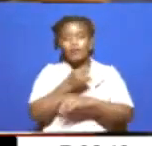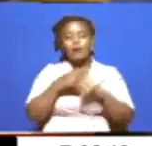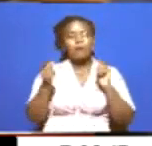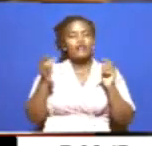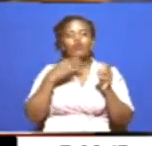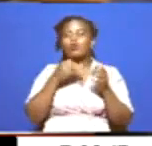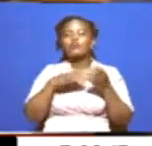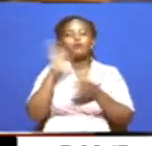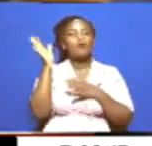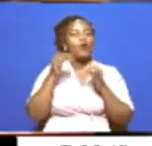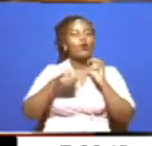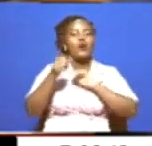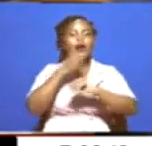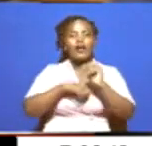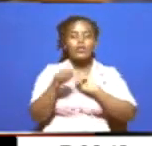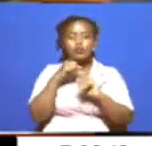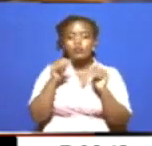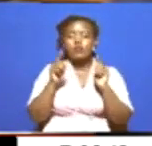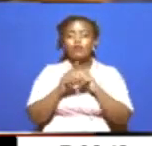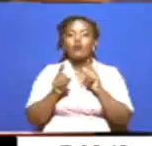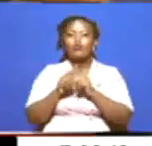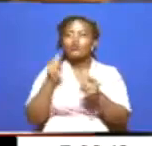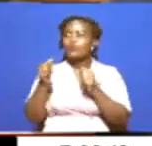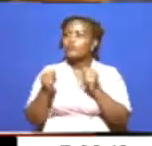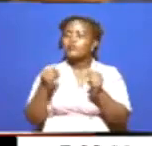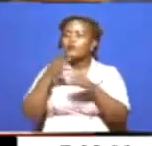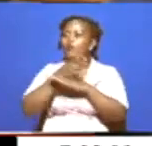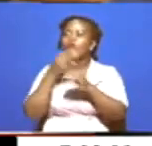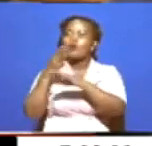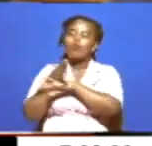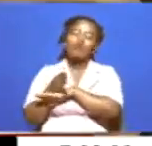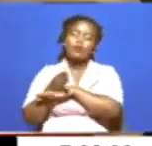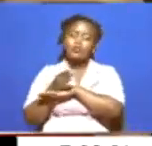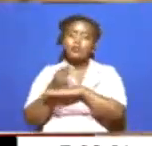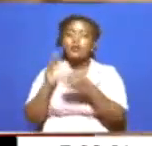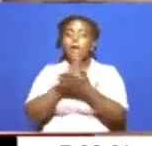response, possible creative and above us on between the 30 and the Marakwets.